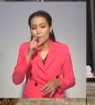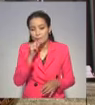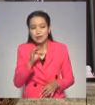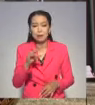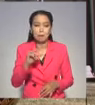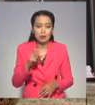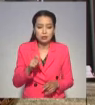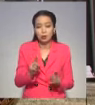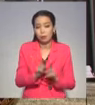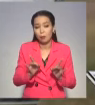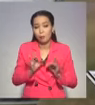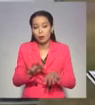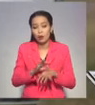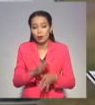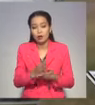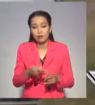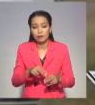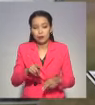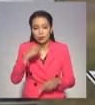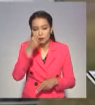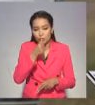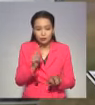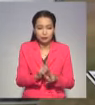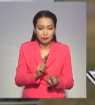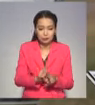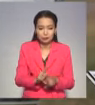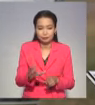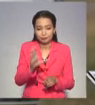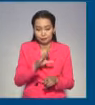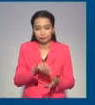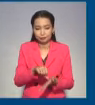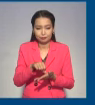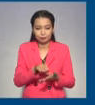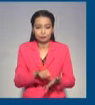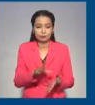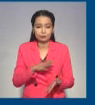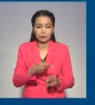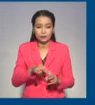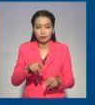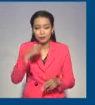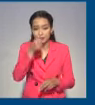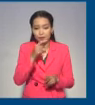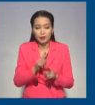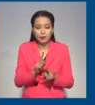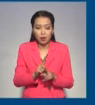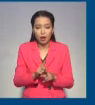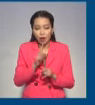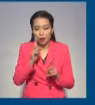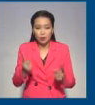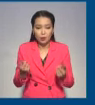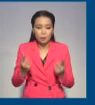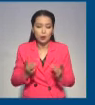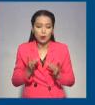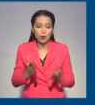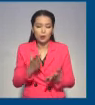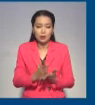и Пасхи, даты которых в этом году оказались близки, подметил Токаев. И в этом я вижу особый символизм. В дни